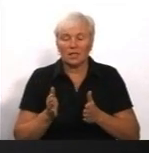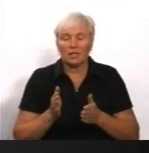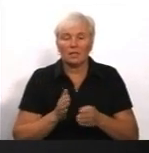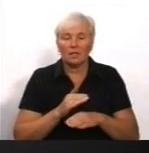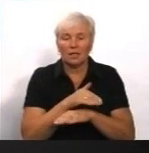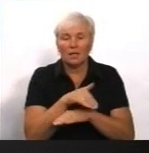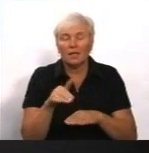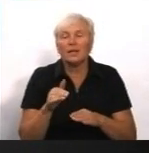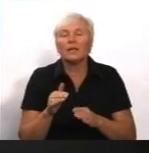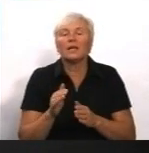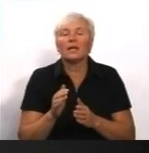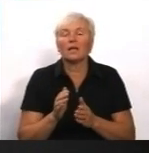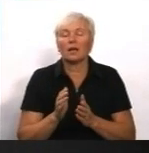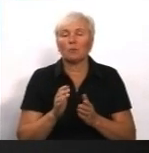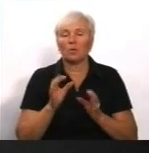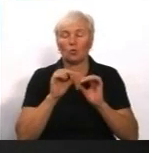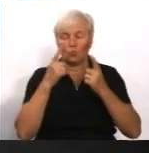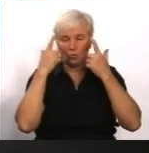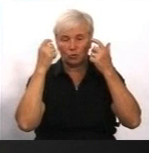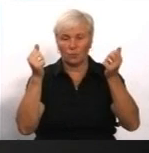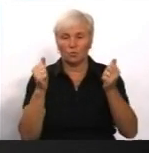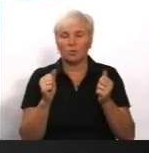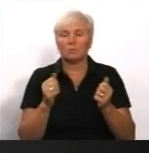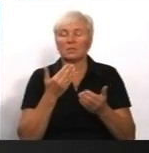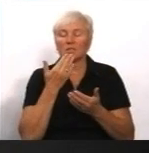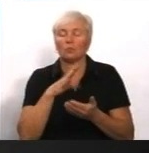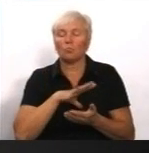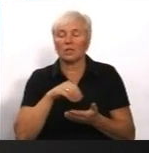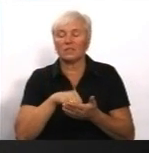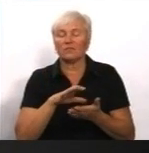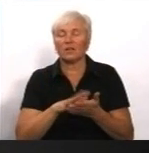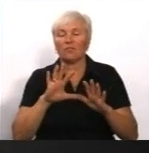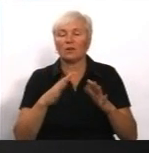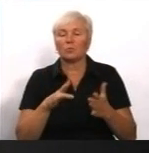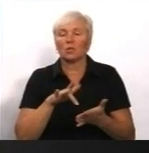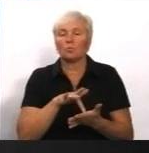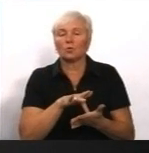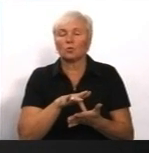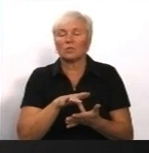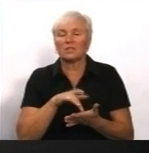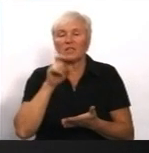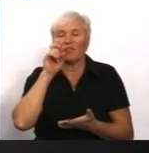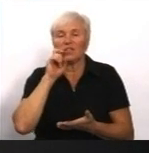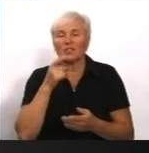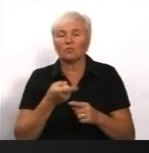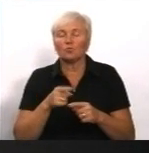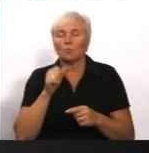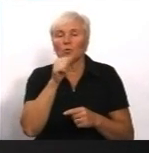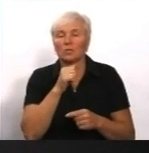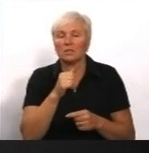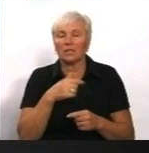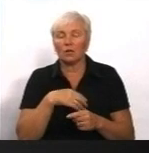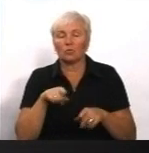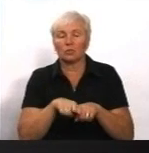лише одне з них. Наталя Тукало запитує, чи були зафіксовані випадки ботулізму на Вінниччині цьогоріч, які заходи контролю